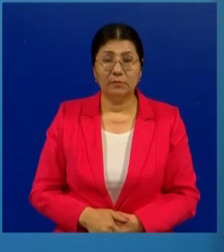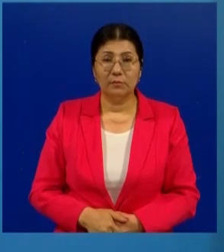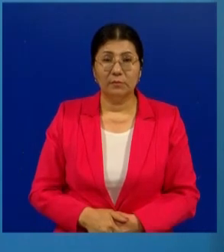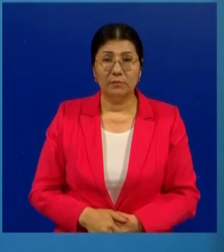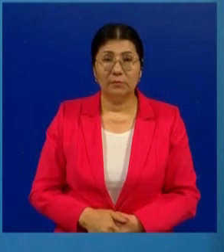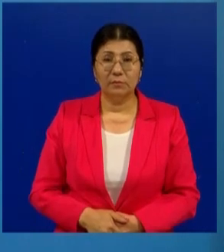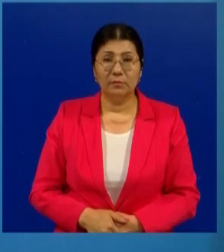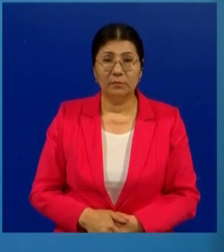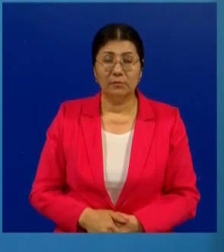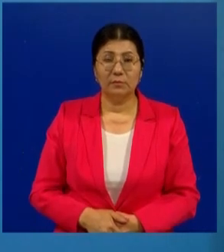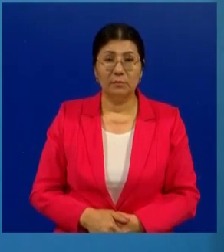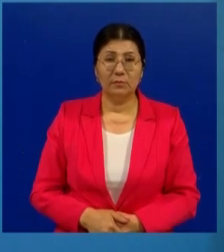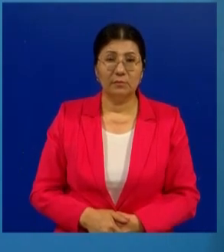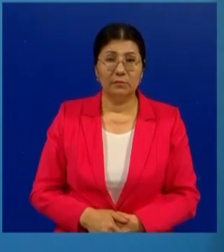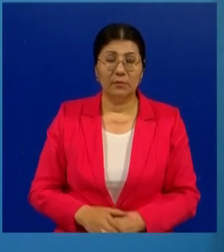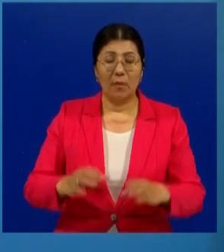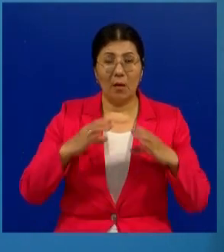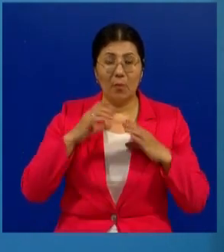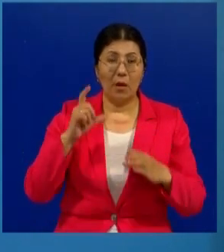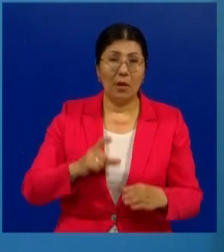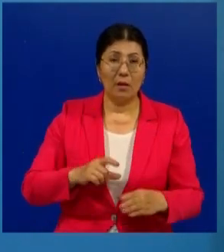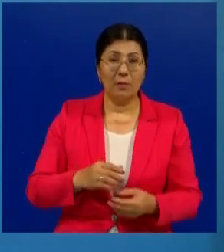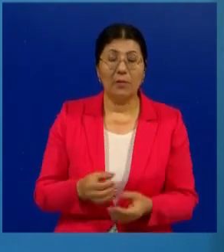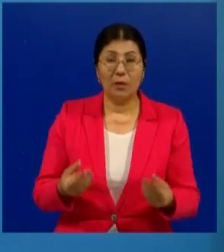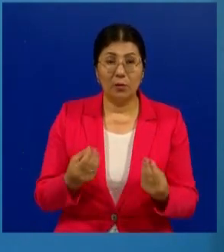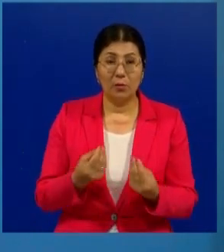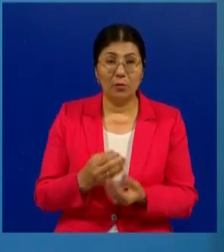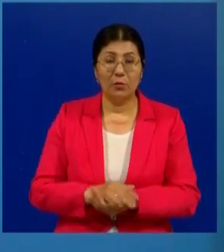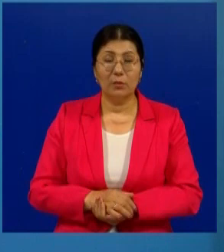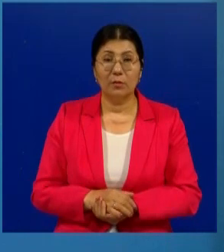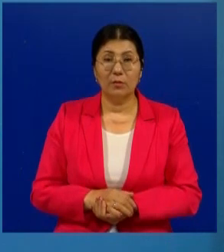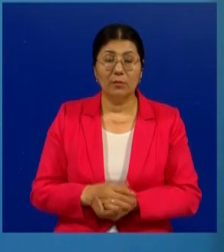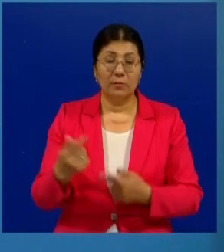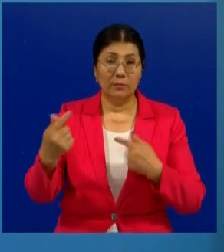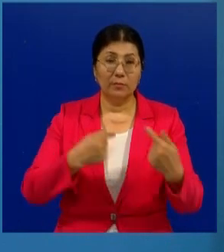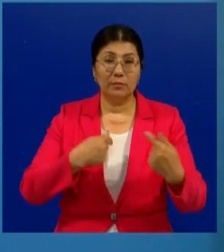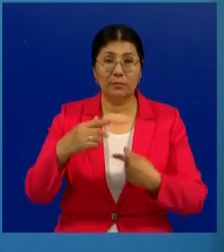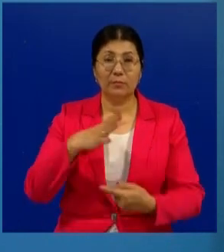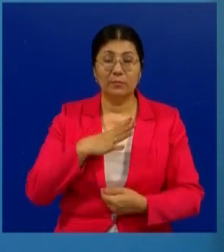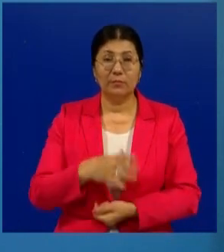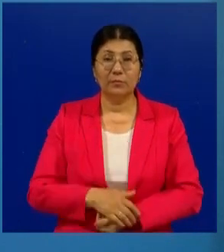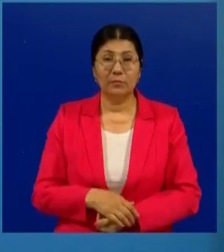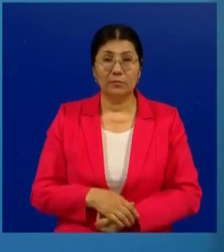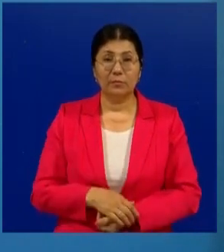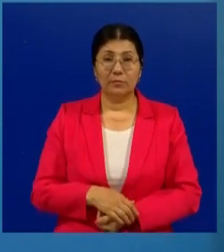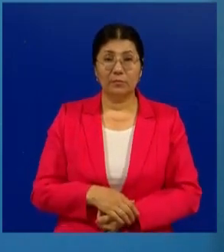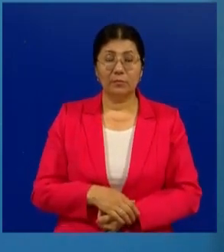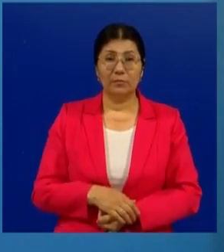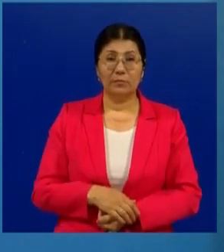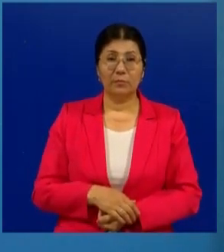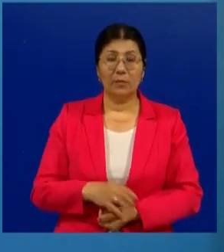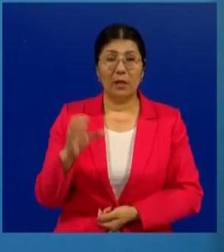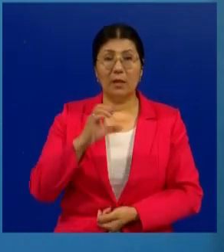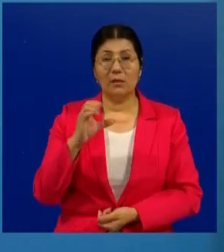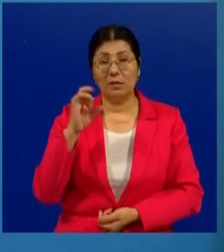ғой, енді кеңес заманда білесіздер. Осы кеңес үкіметінің кеңестік құрылыстың бас қашшауы кулактар мен байлар